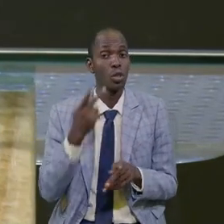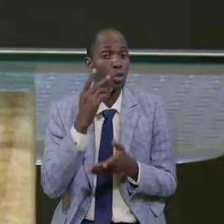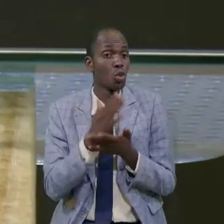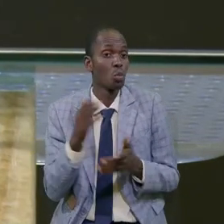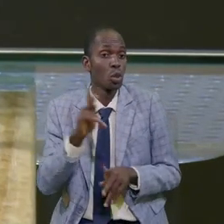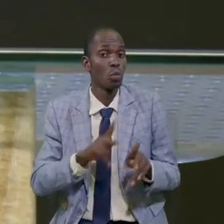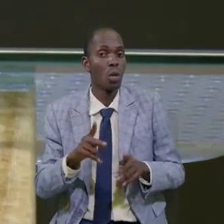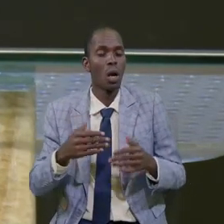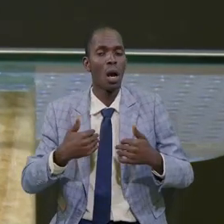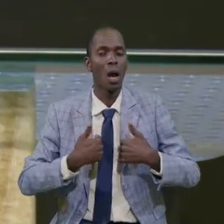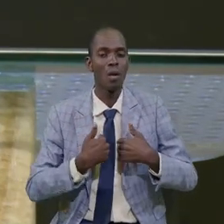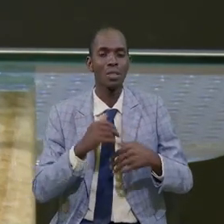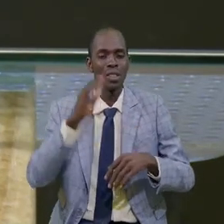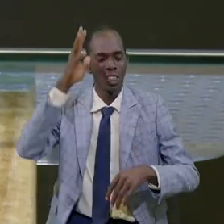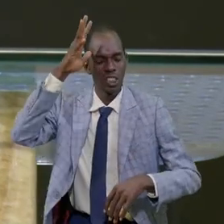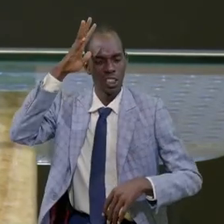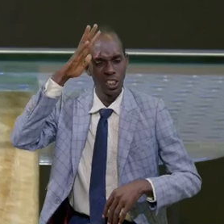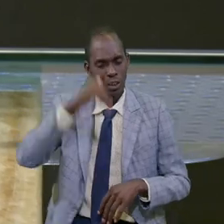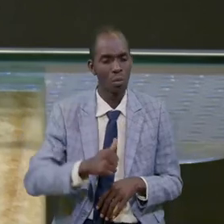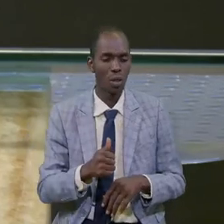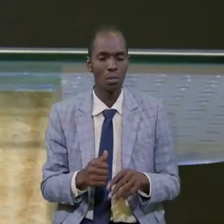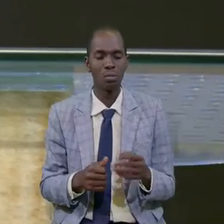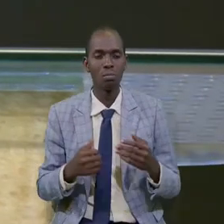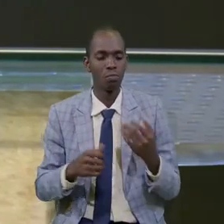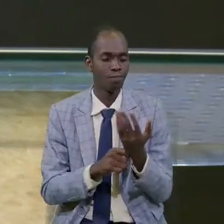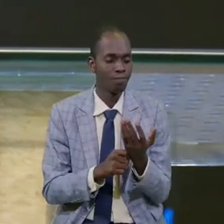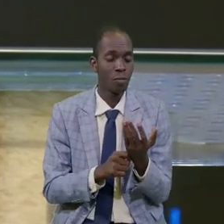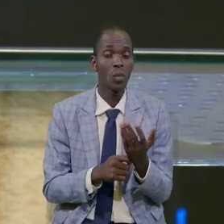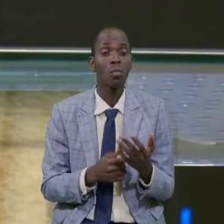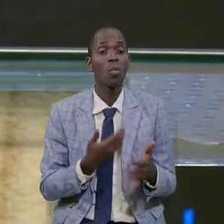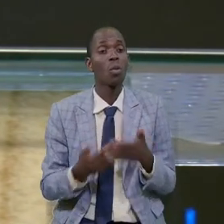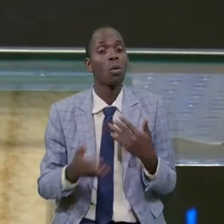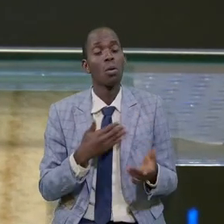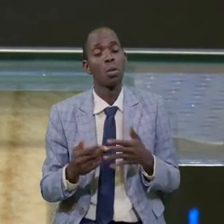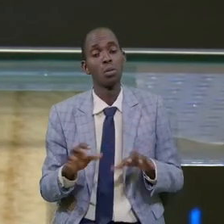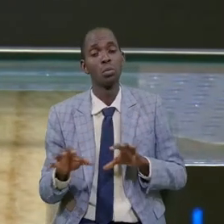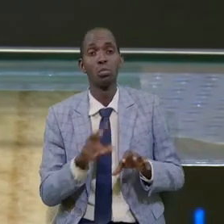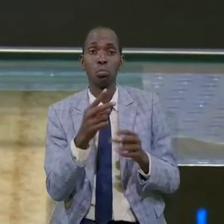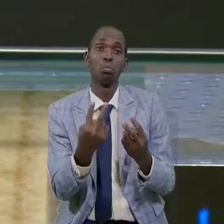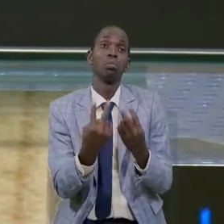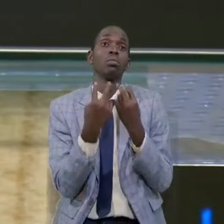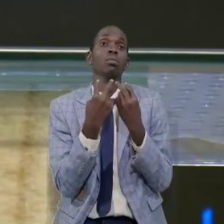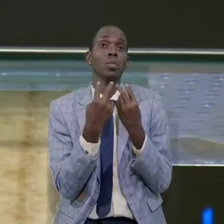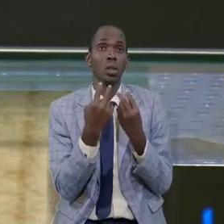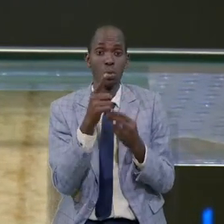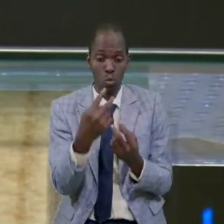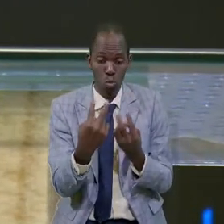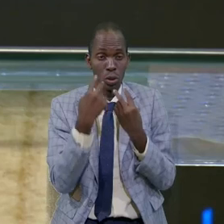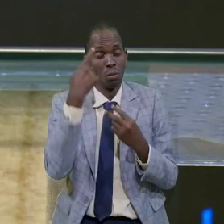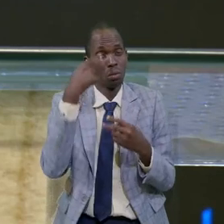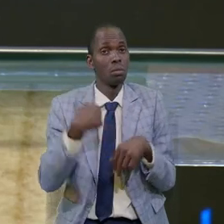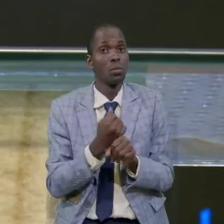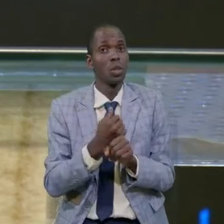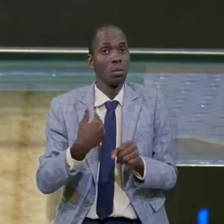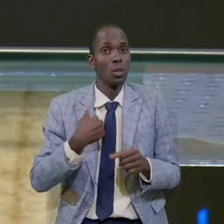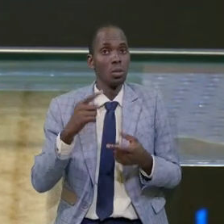ont développé ce que nous appelons une peau dure. Quel que soit ce qu'ils font, vous pourrez les regarder comme ça, penser